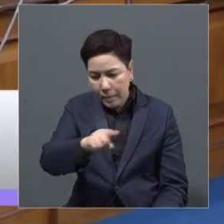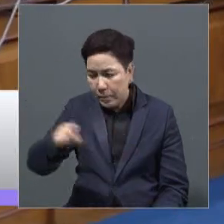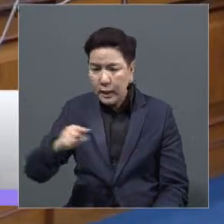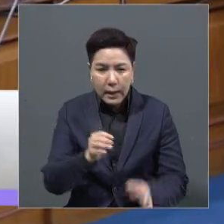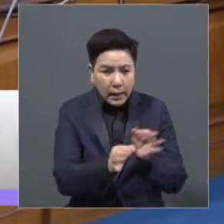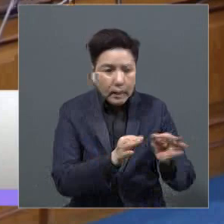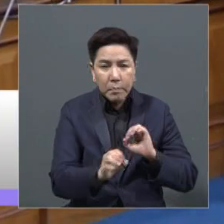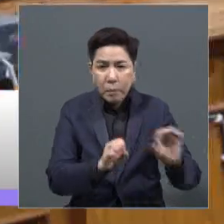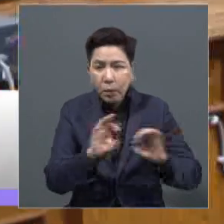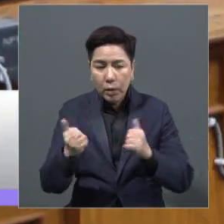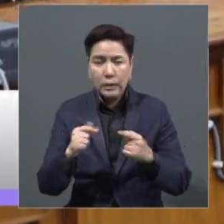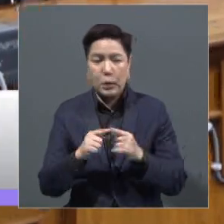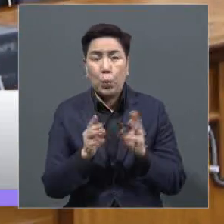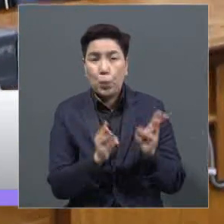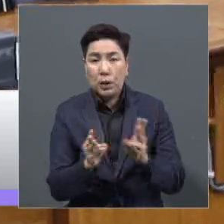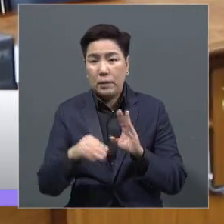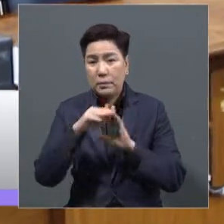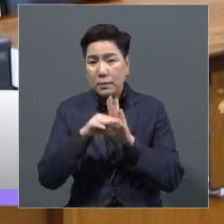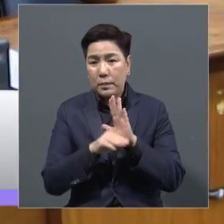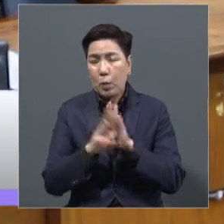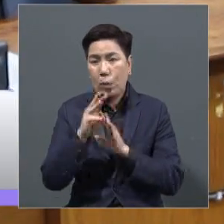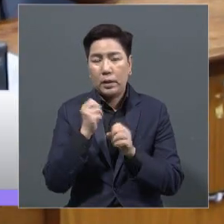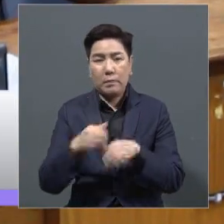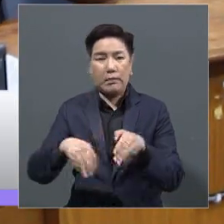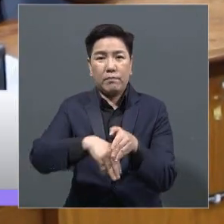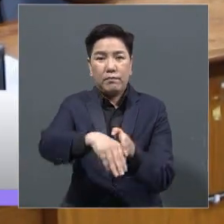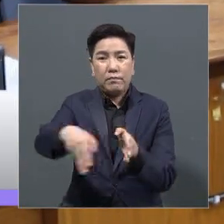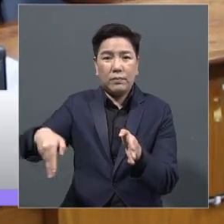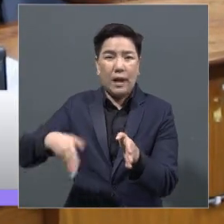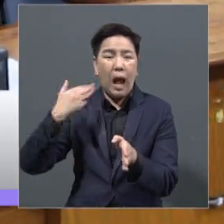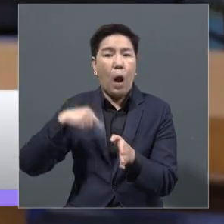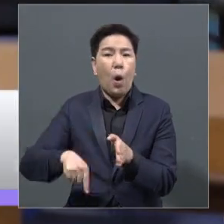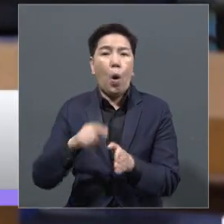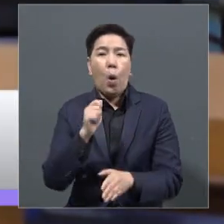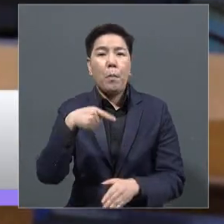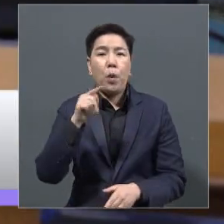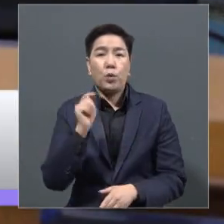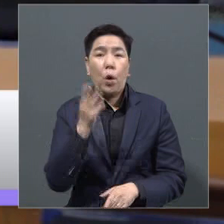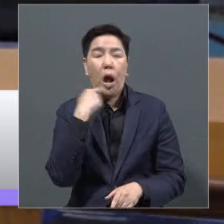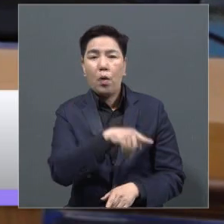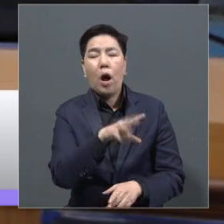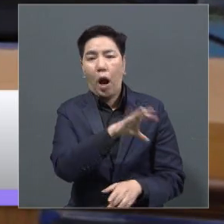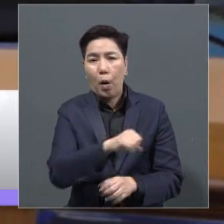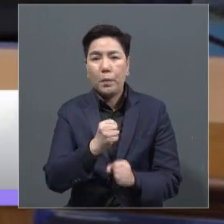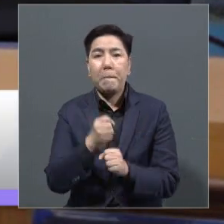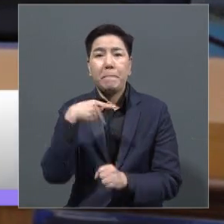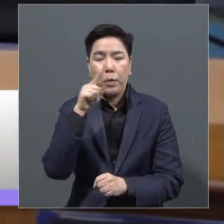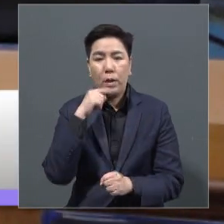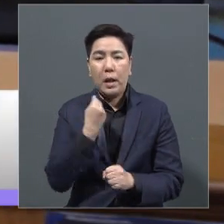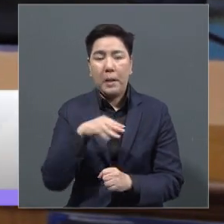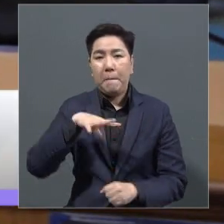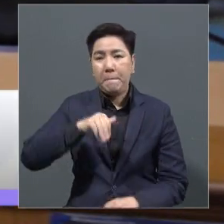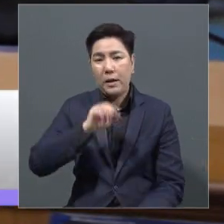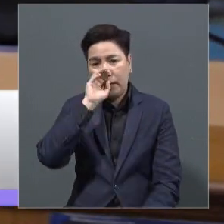เข้าใจซึ่งทั้ง 6มาตรการก็คือการปรับปรุงบ่อขยะเก่าของอปทแต่ละแห่งเพื่อนำมาใช้ประโยชน์ให้เทศบาล